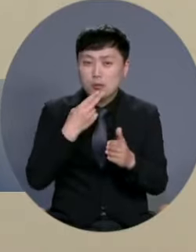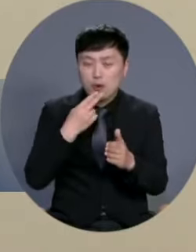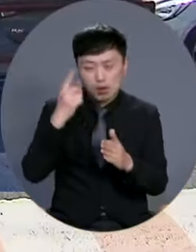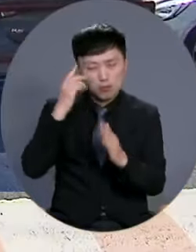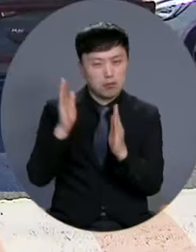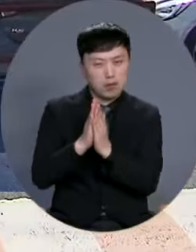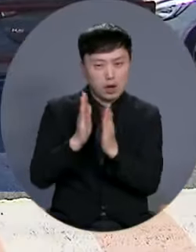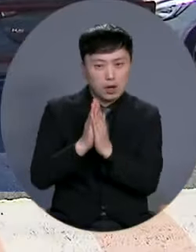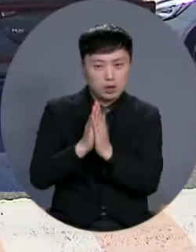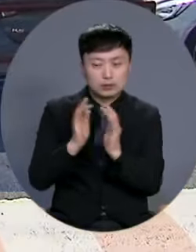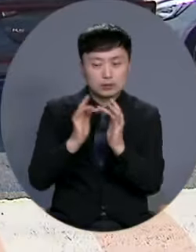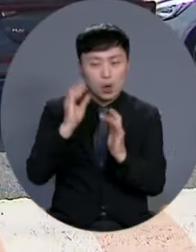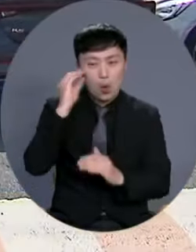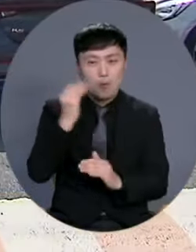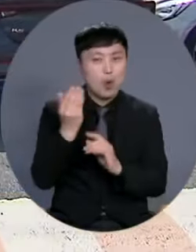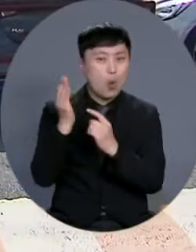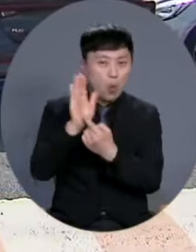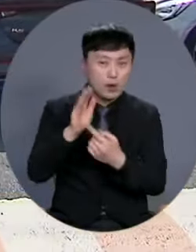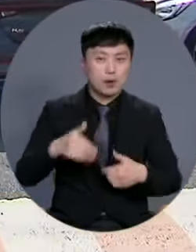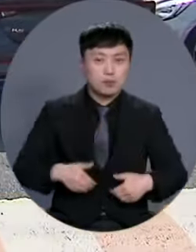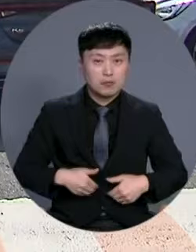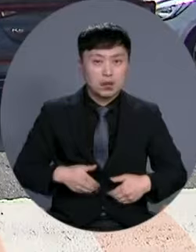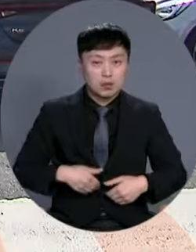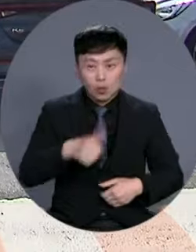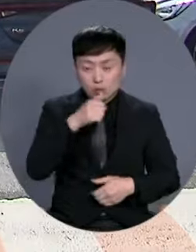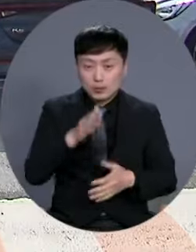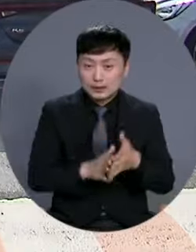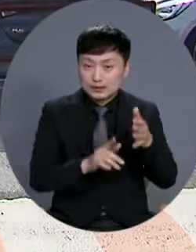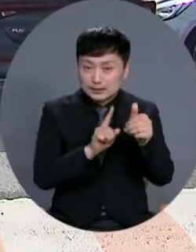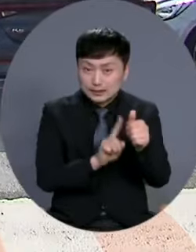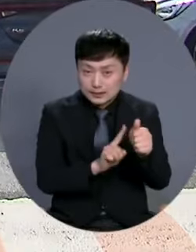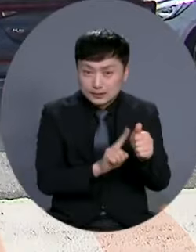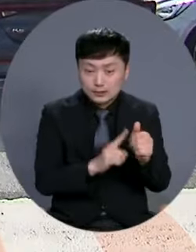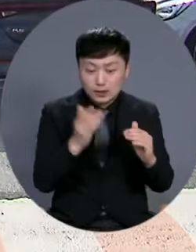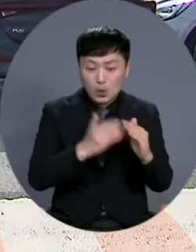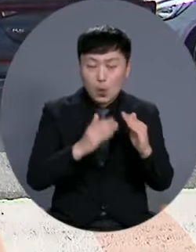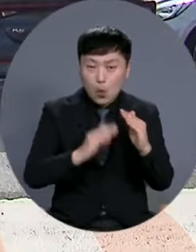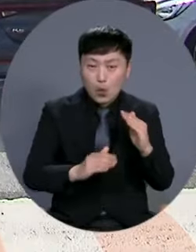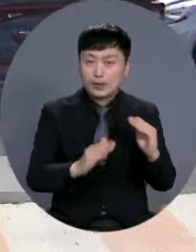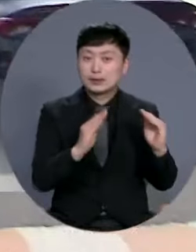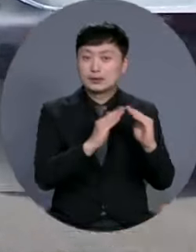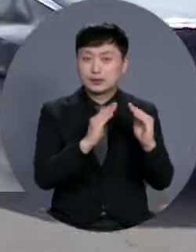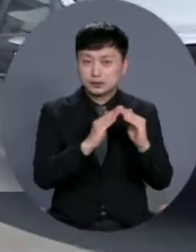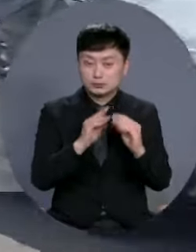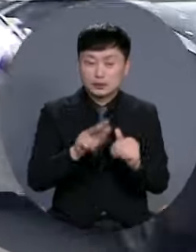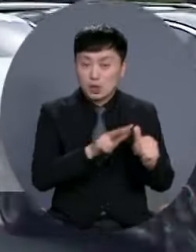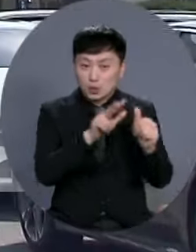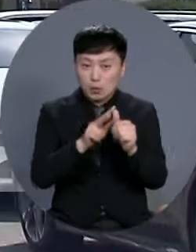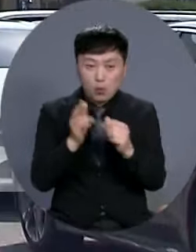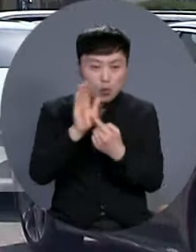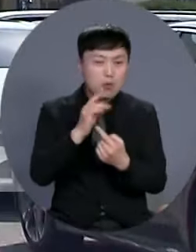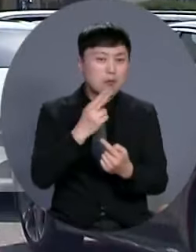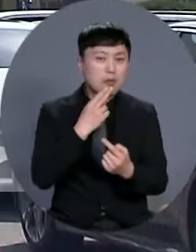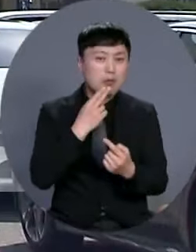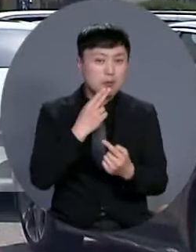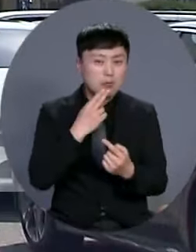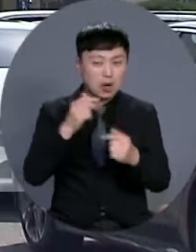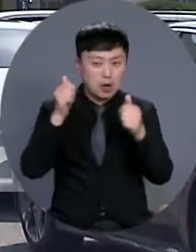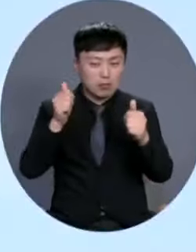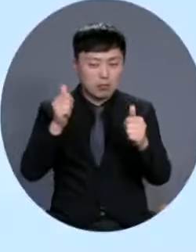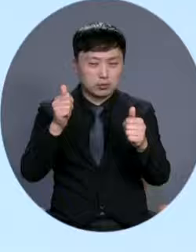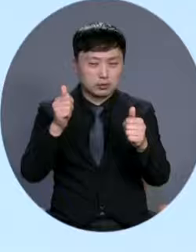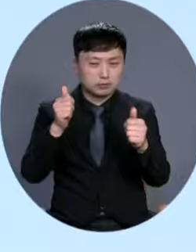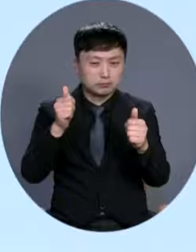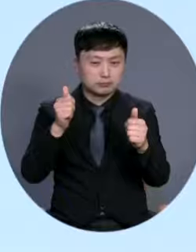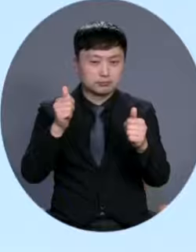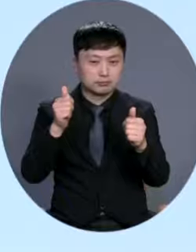해야 되는 정도. 대구시는 홍준표 대구시장의 관사와 관련한 정보도 공개하지 않았다가 법원에 제동이 걸린 적도